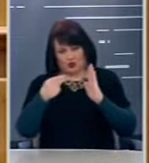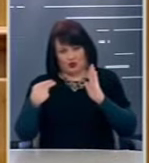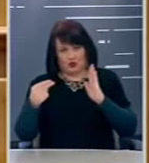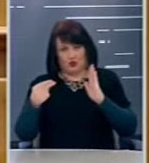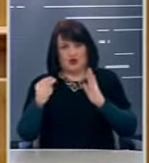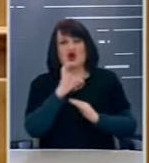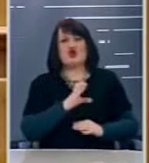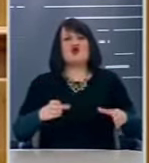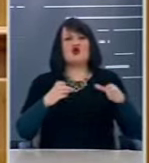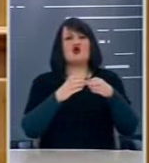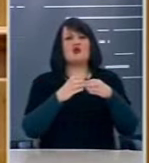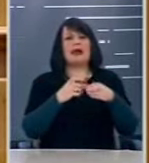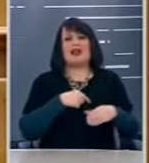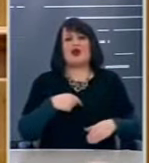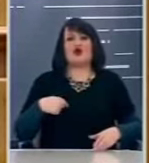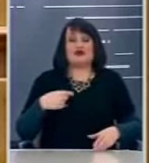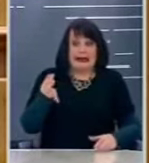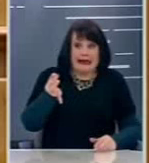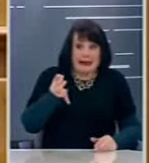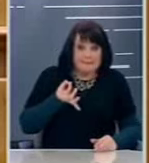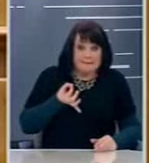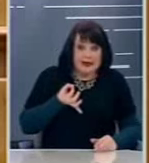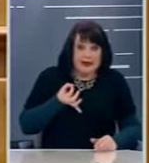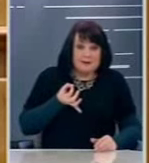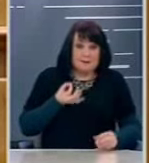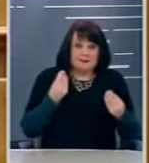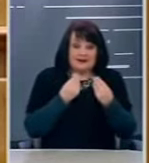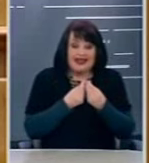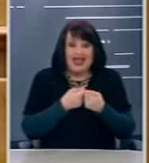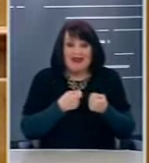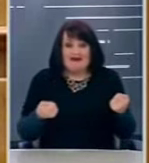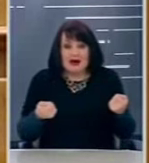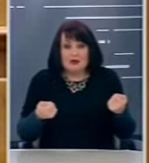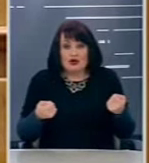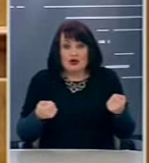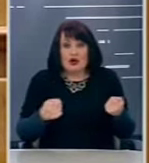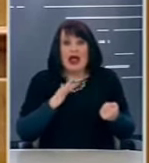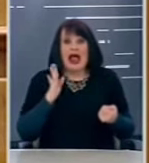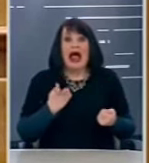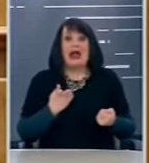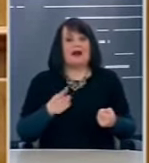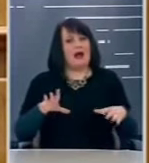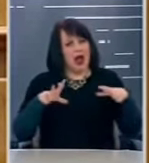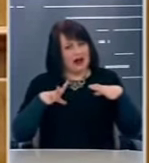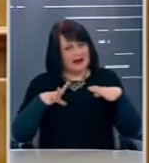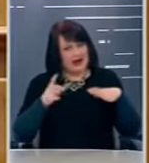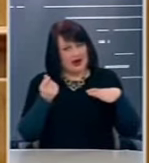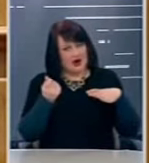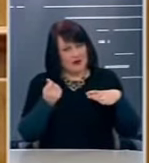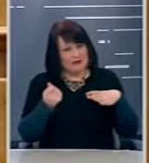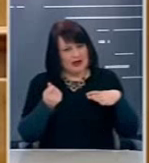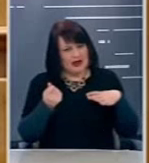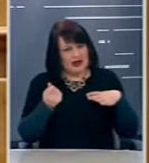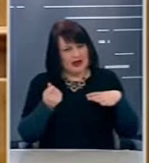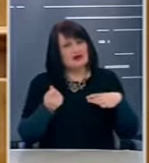του Eurogroup που μιλούσε για την εφαρμογή τους εφόσον υπάρχει δημοσιονομικός χώρος. Και θέλω λοιπόν